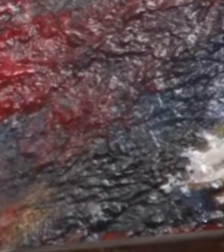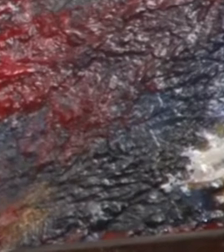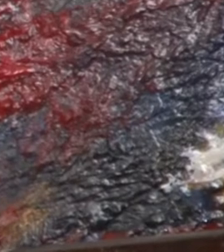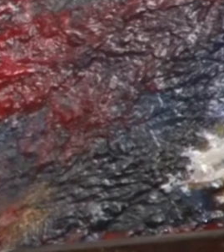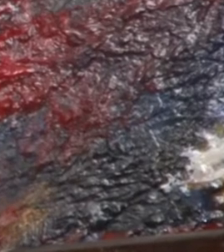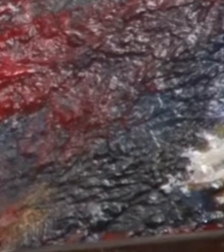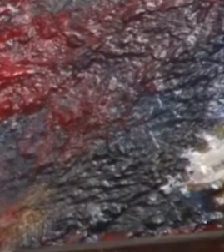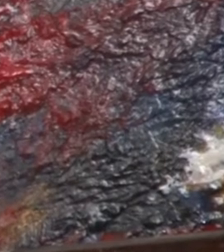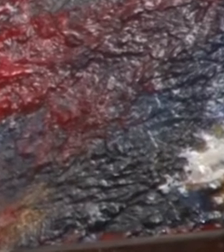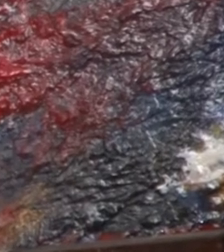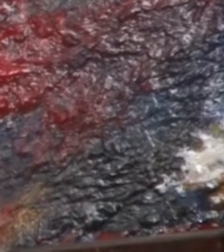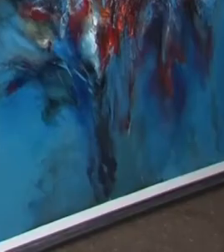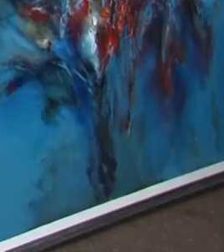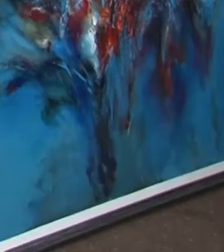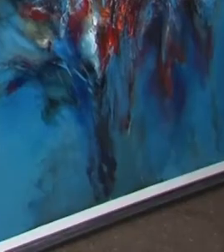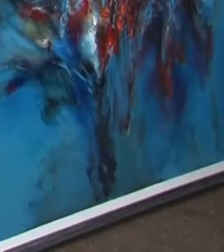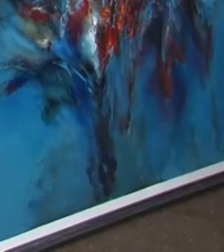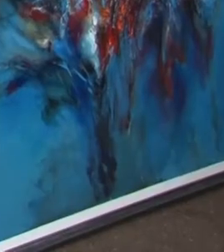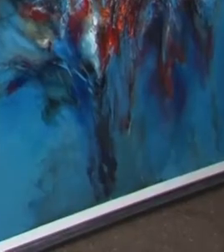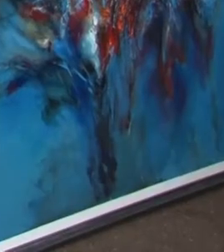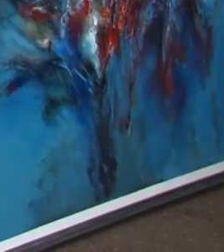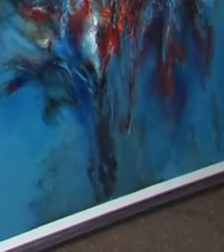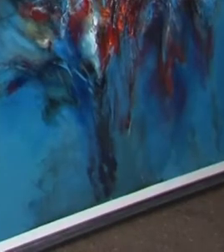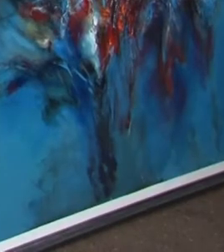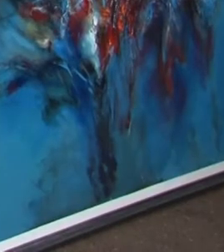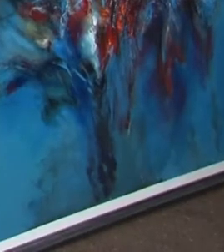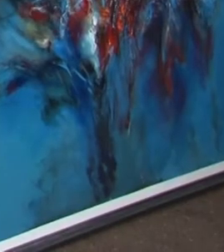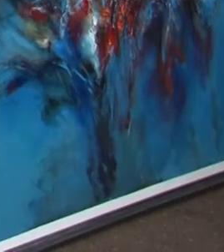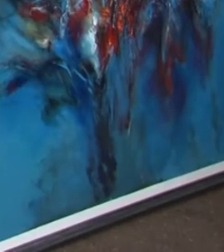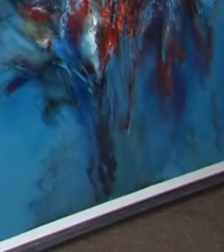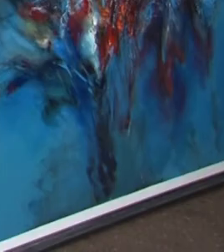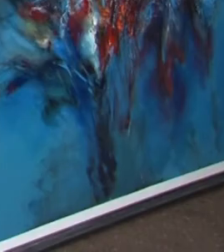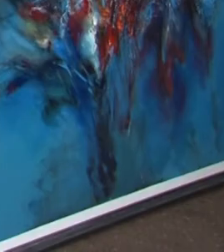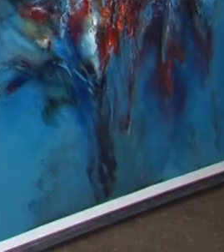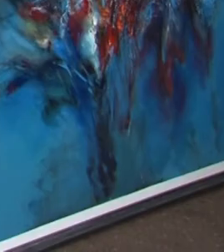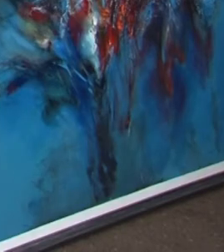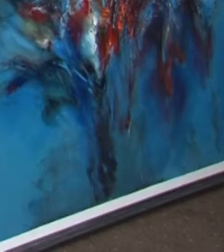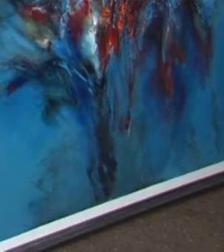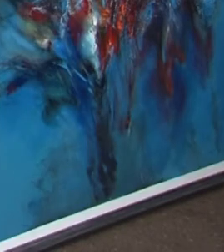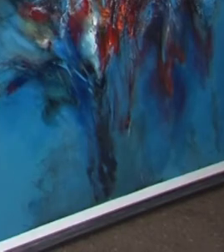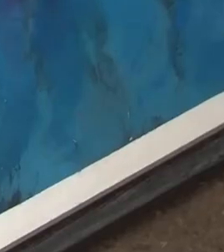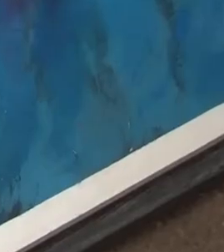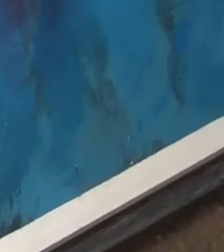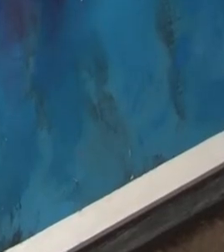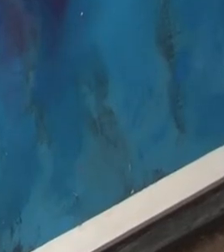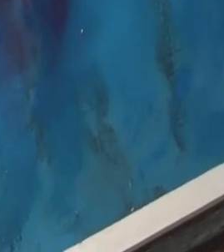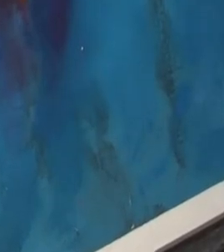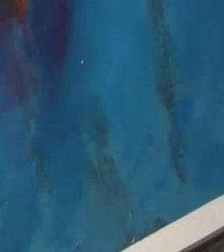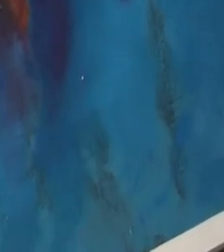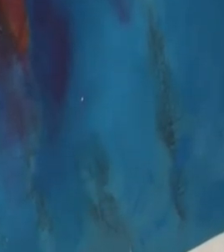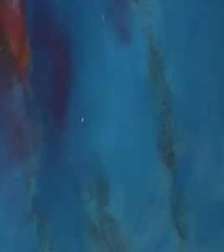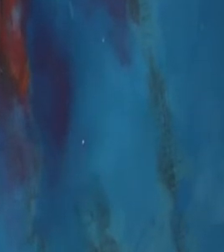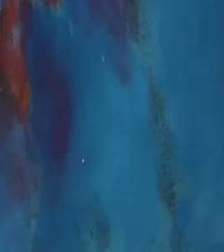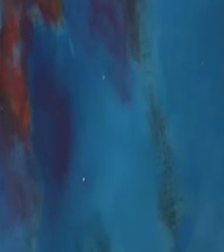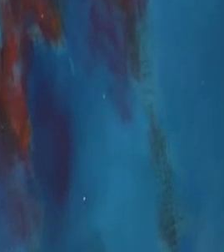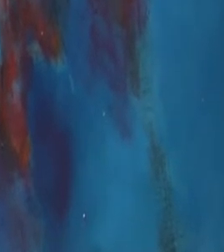materii pierwszej, penetrując ziemię, naturę w swej istocie, zawieszoną bez przyczyny w niedookreślonej przestrzeni. Podolak jest wierny w